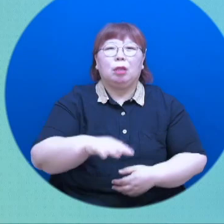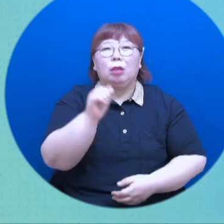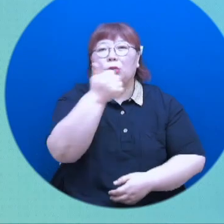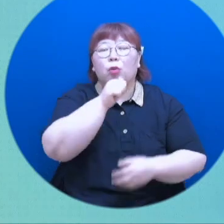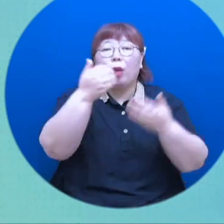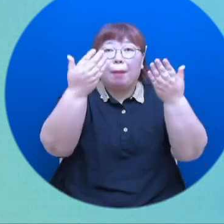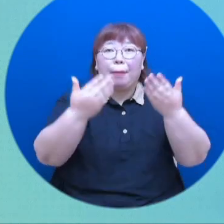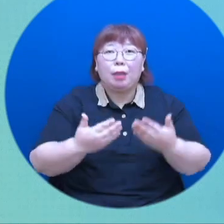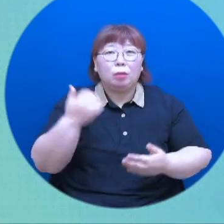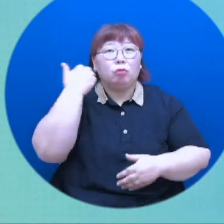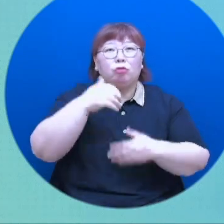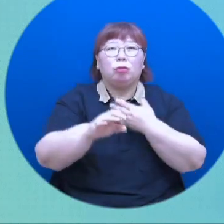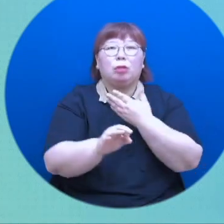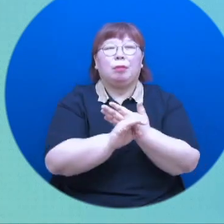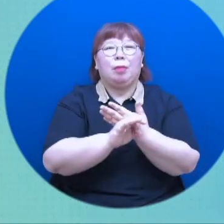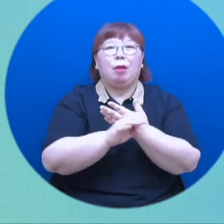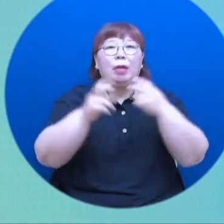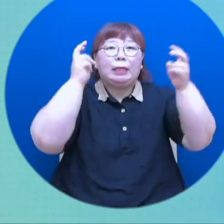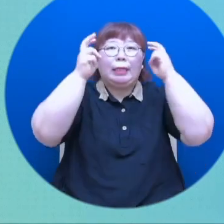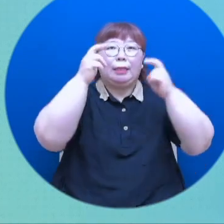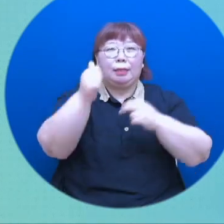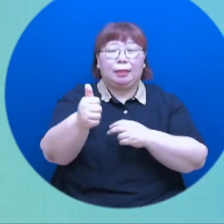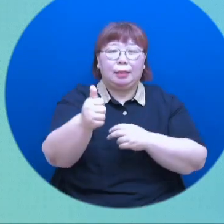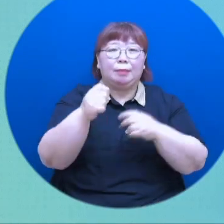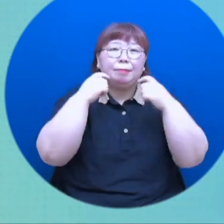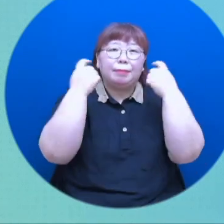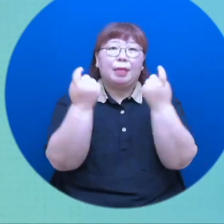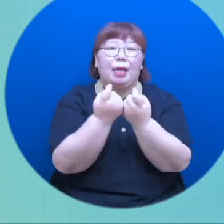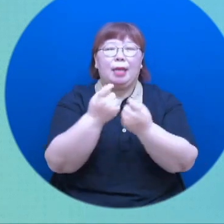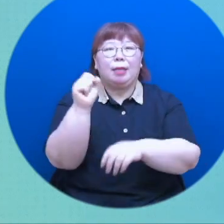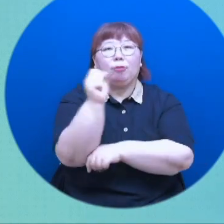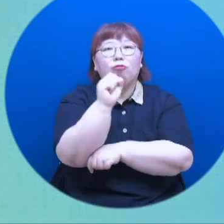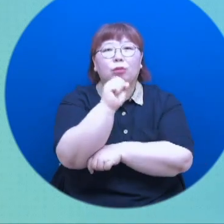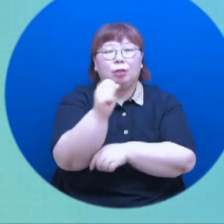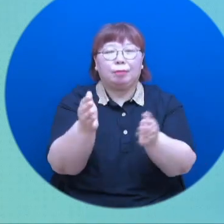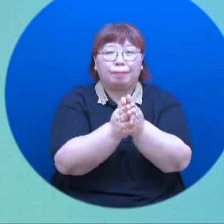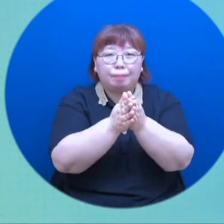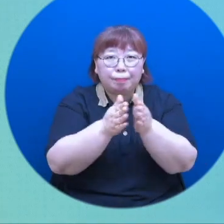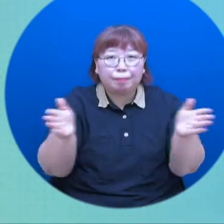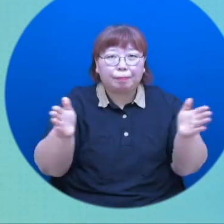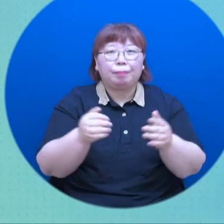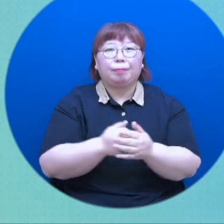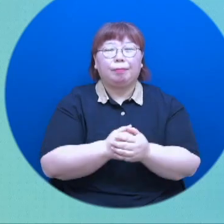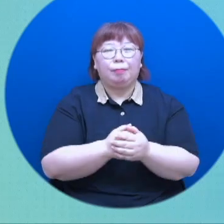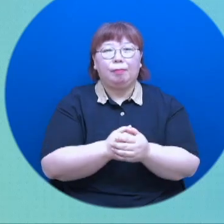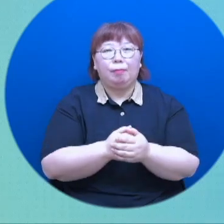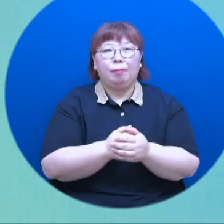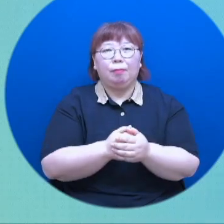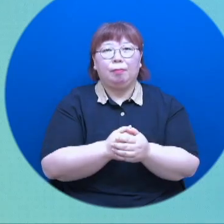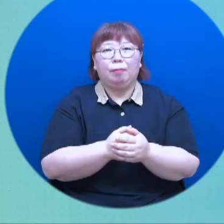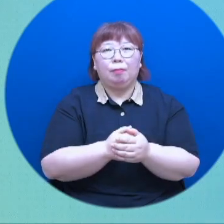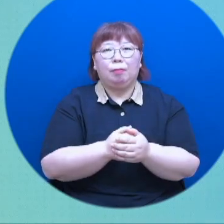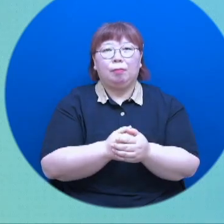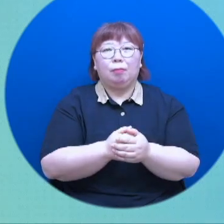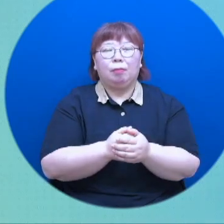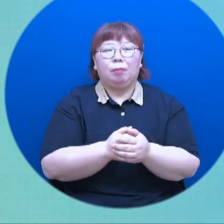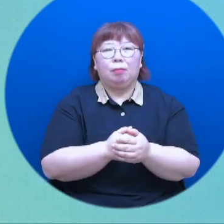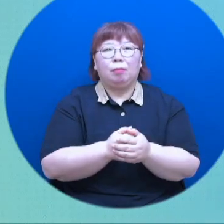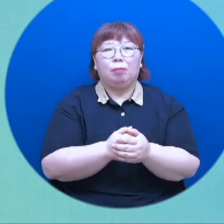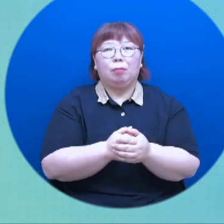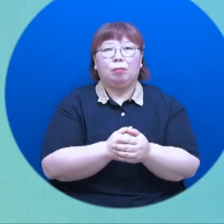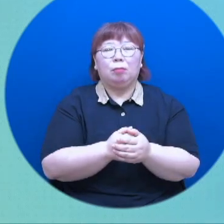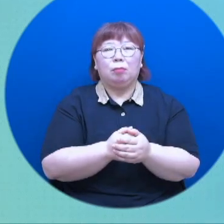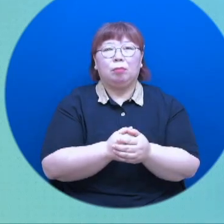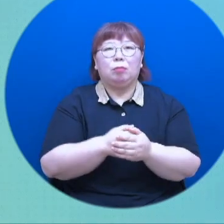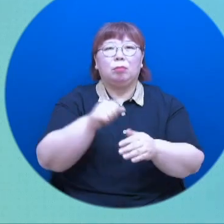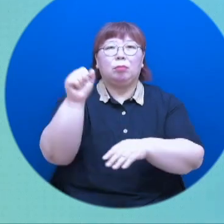사장님 자가용 운전하는 일이었어요. 첫날 그 3년차 운전하다가